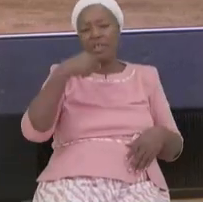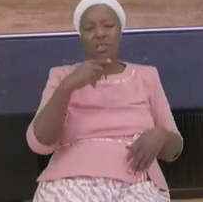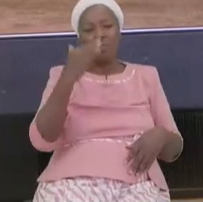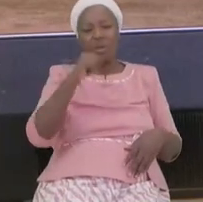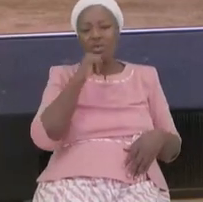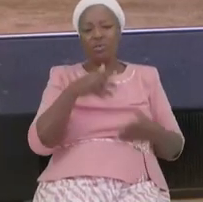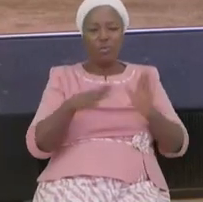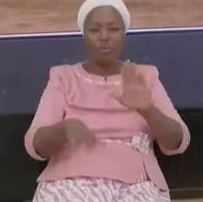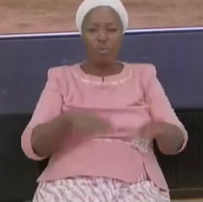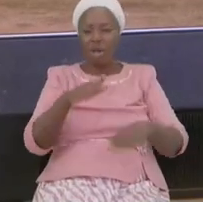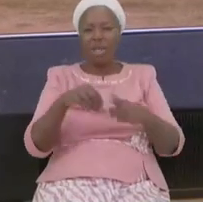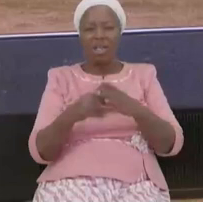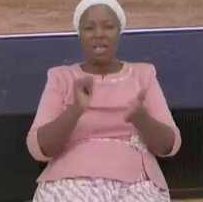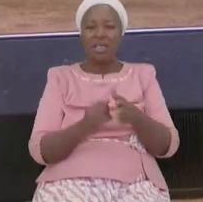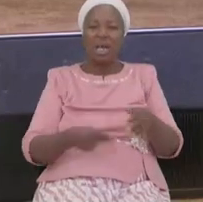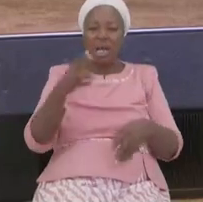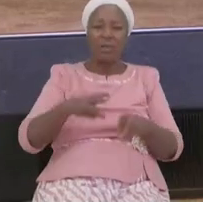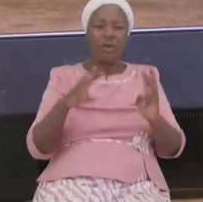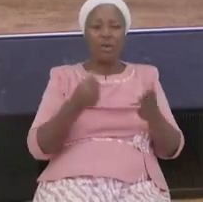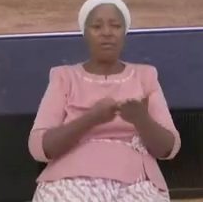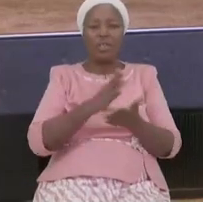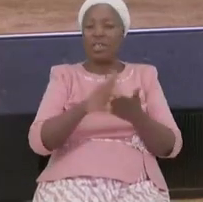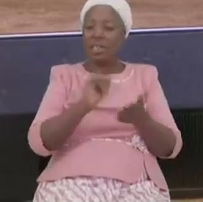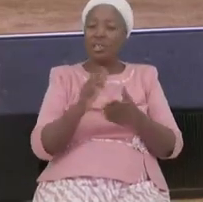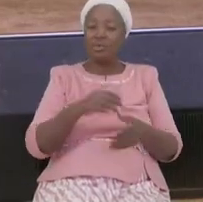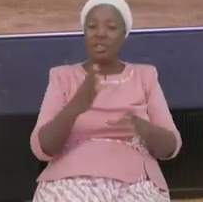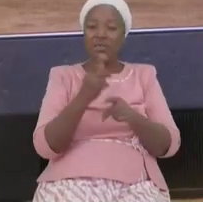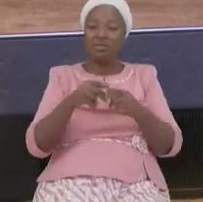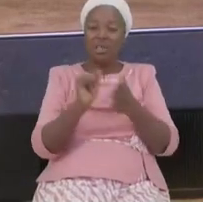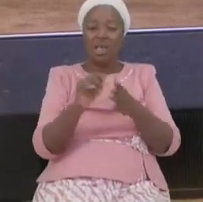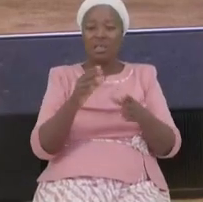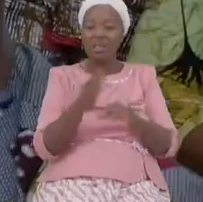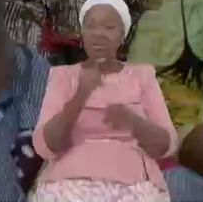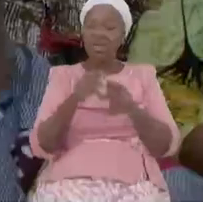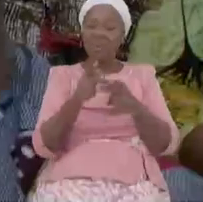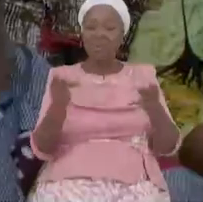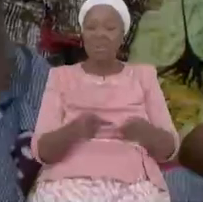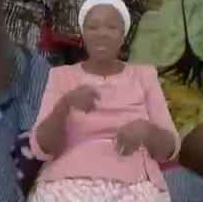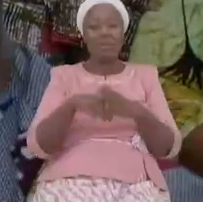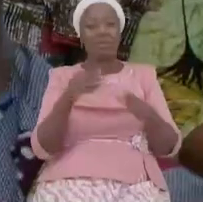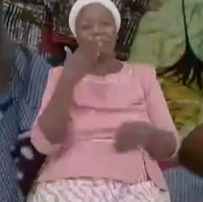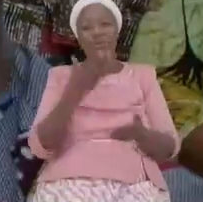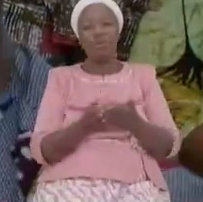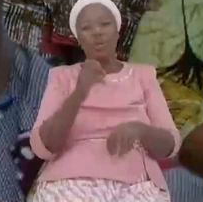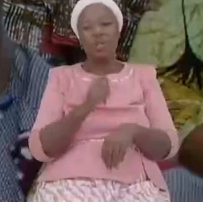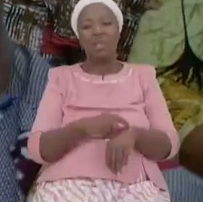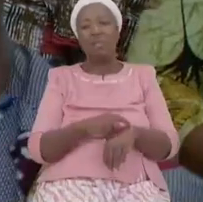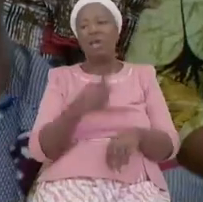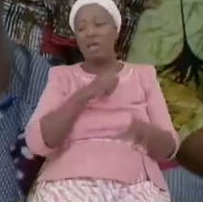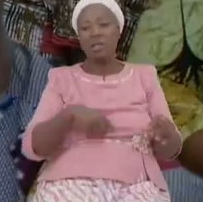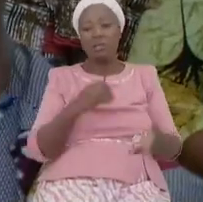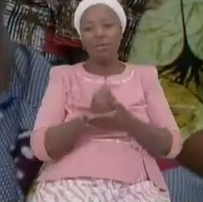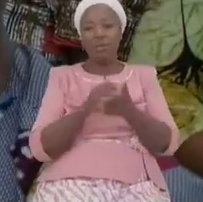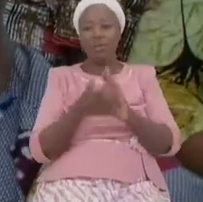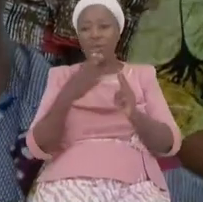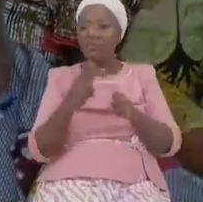à ta destination et tu arriveras à bon en temps opportun au nom de Jésus. Et si tu es un pasteur, et tout